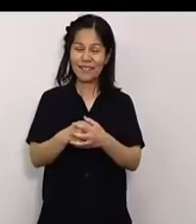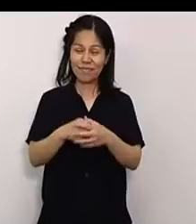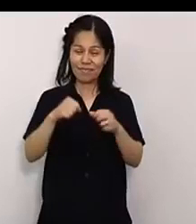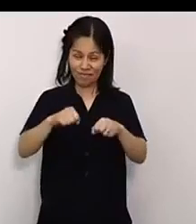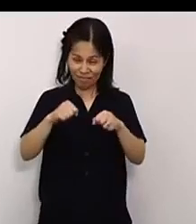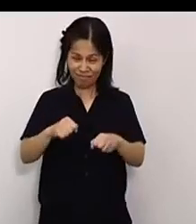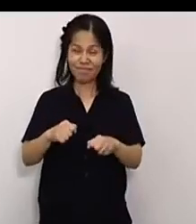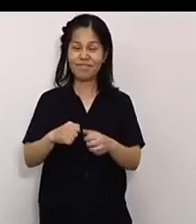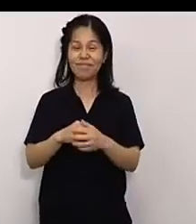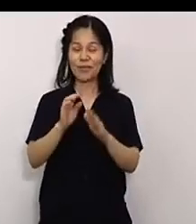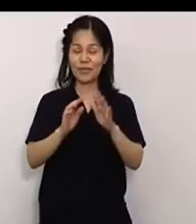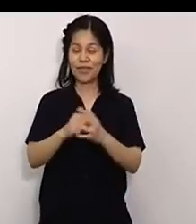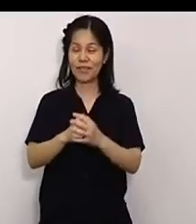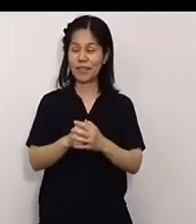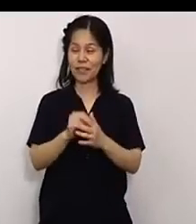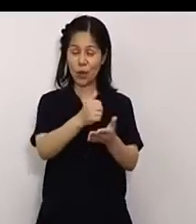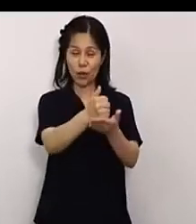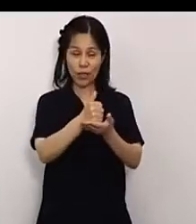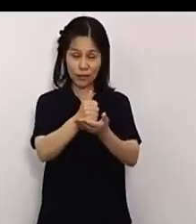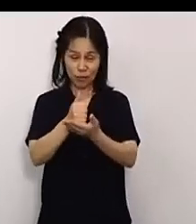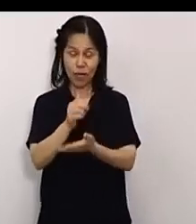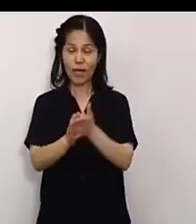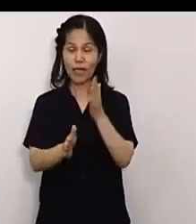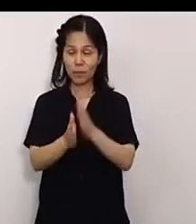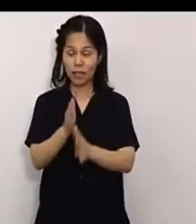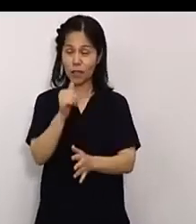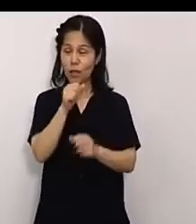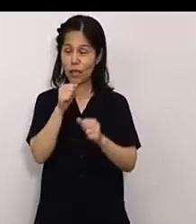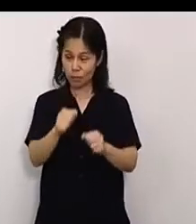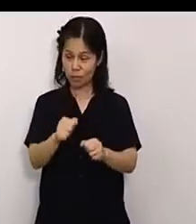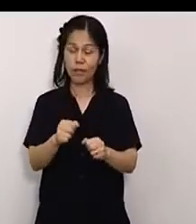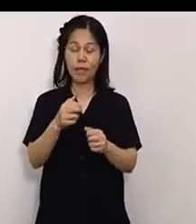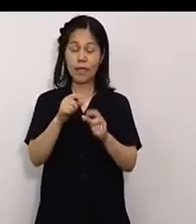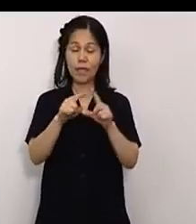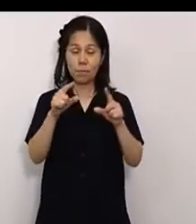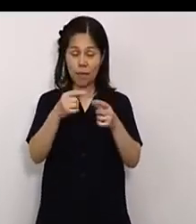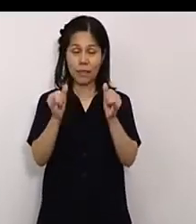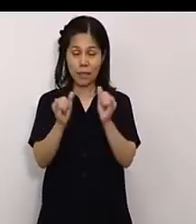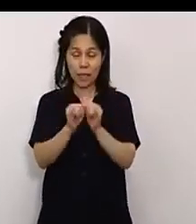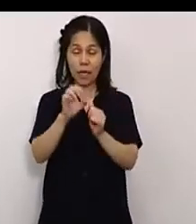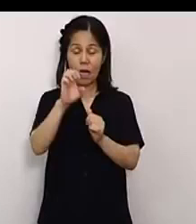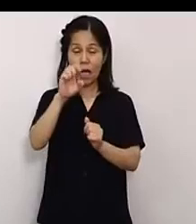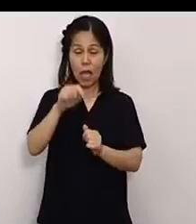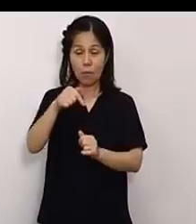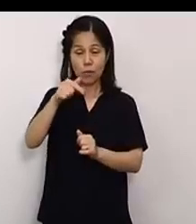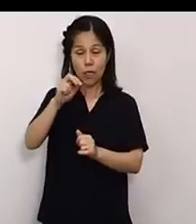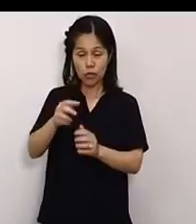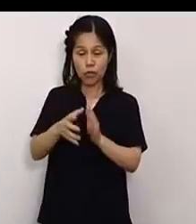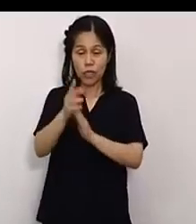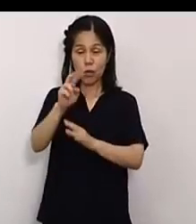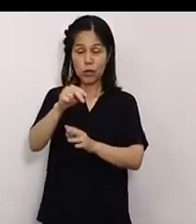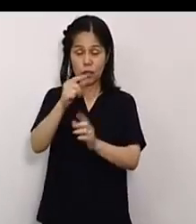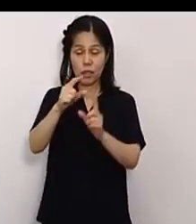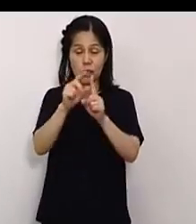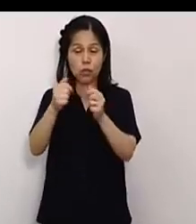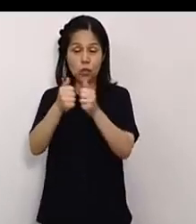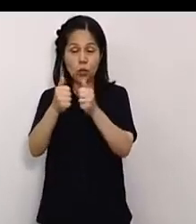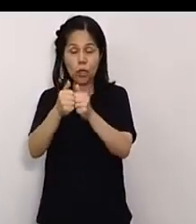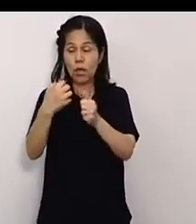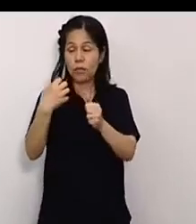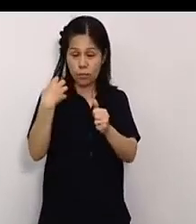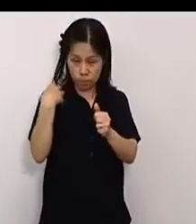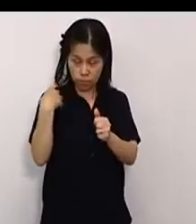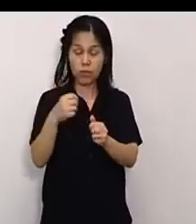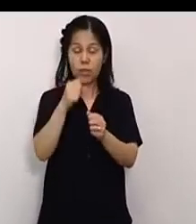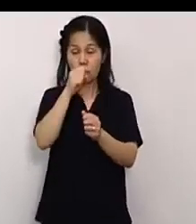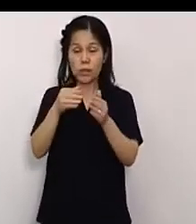い、今日のゲストの方、最後に改めてご紹介いたします。一般社団法人 A プラス代表理事、DV の相談などをされていらっしゃい